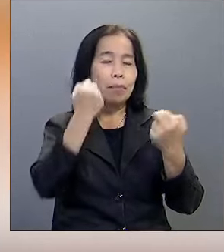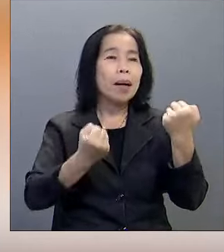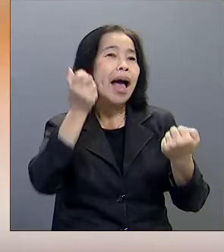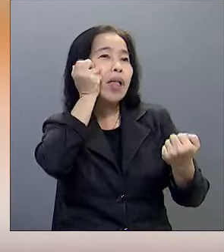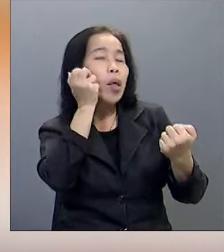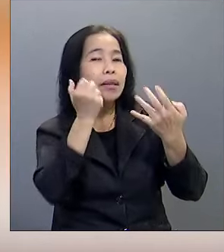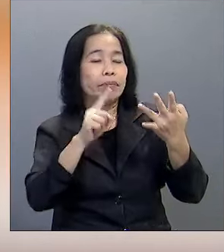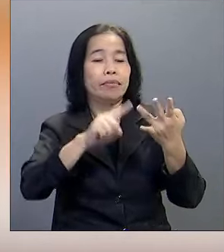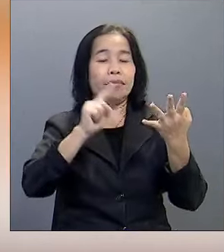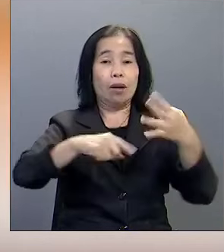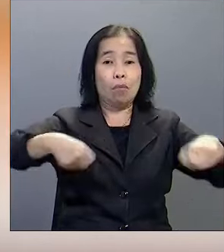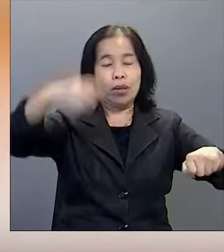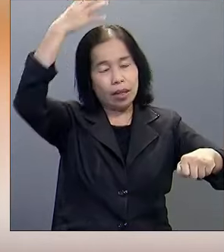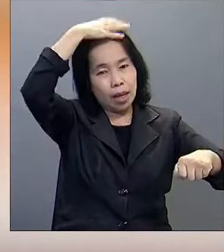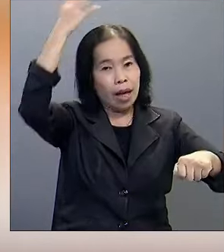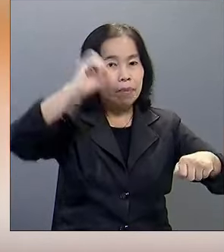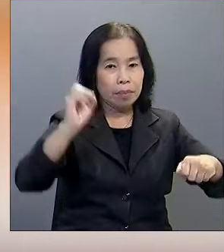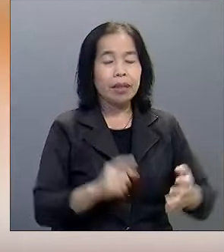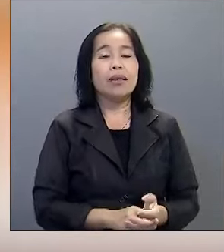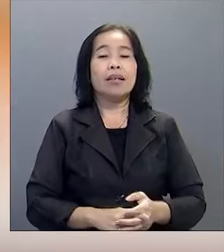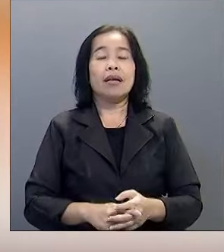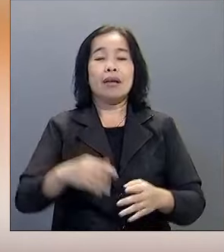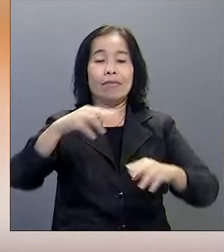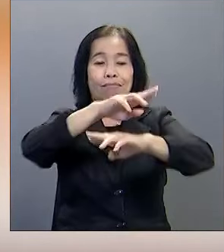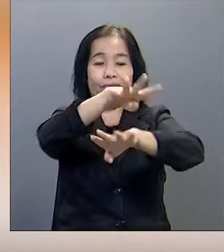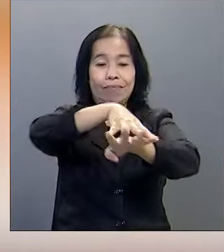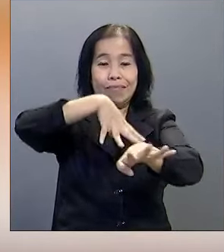ไม่สมหวกันน็ก ไม่หุดให้คนขามทางมะลาย